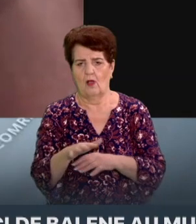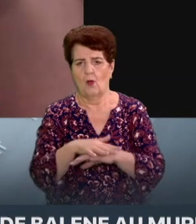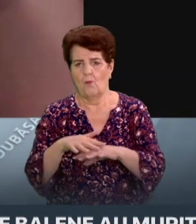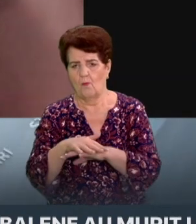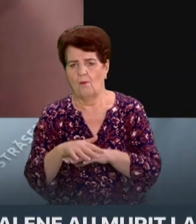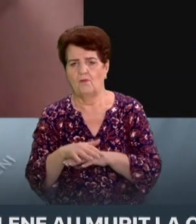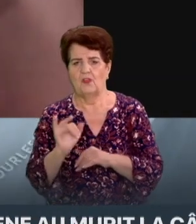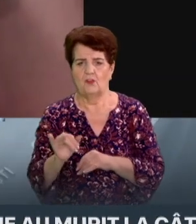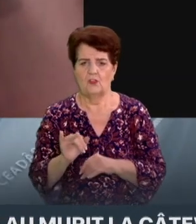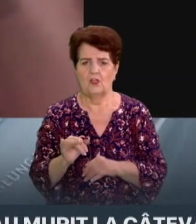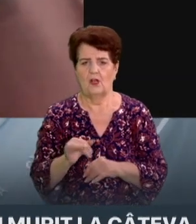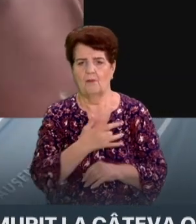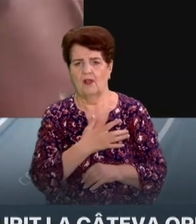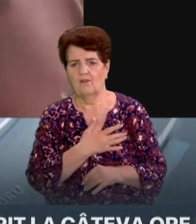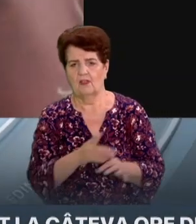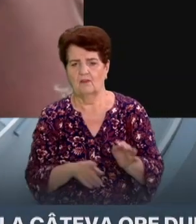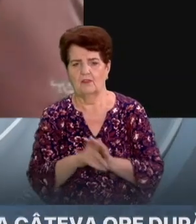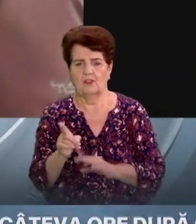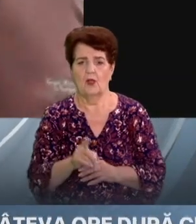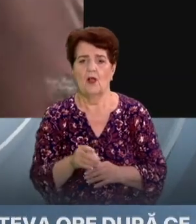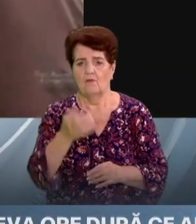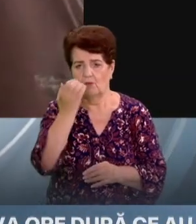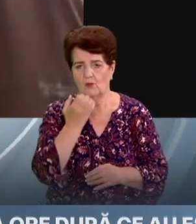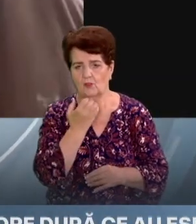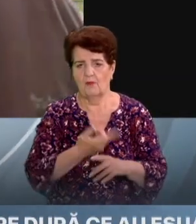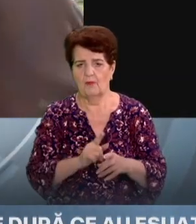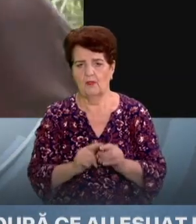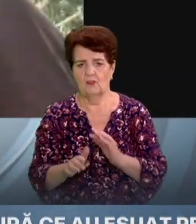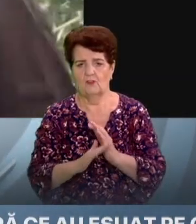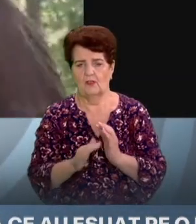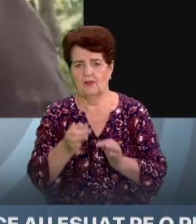Domnule primar, vă mulțumesc tare mult pentru această intervenție. Respect, respect. Să trăiți.